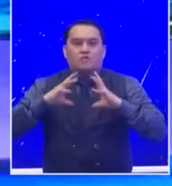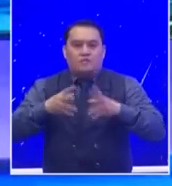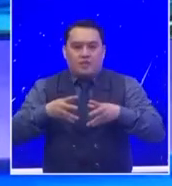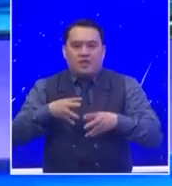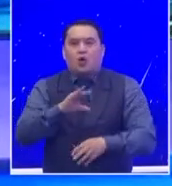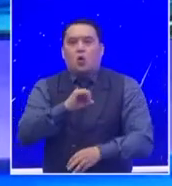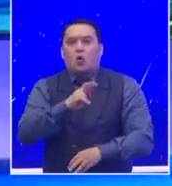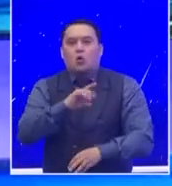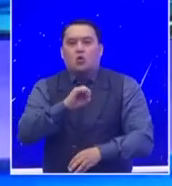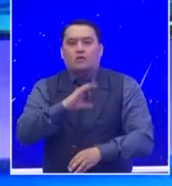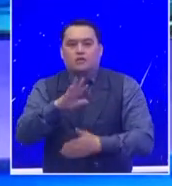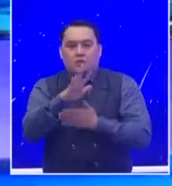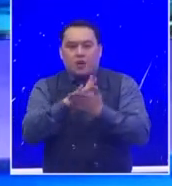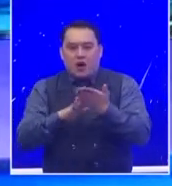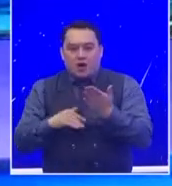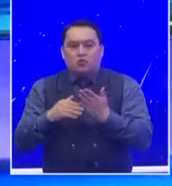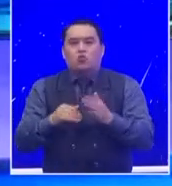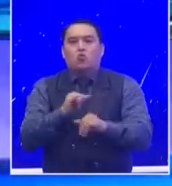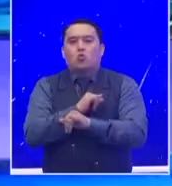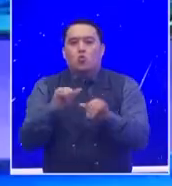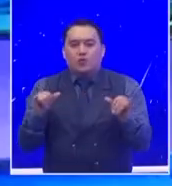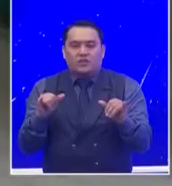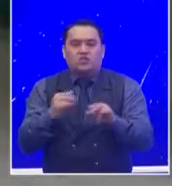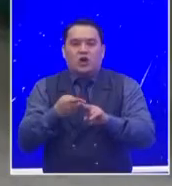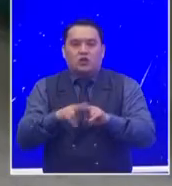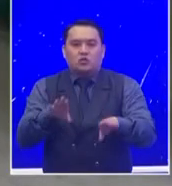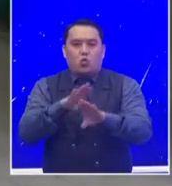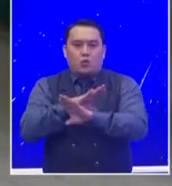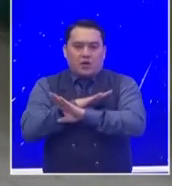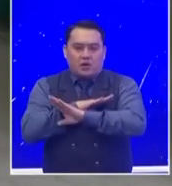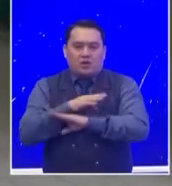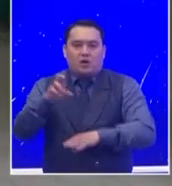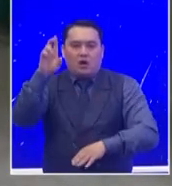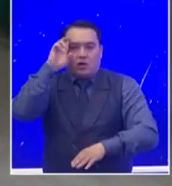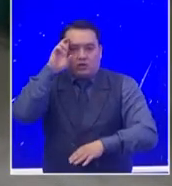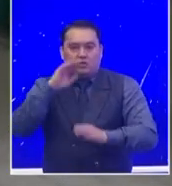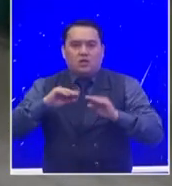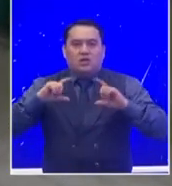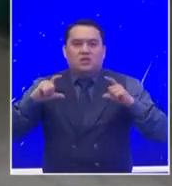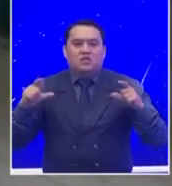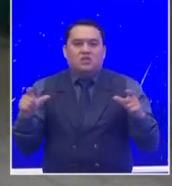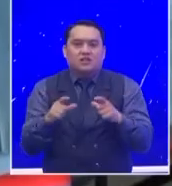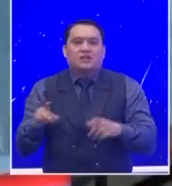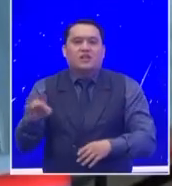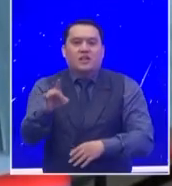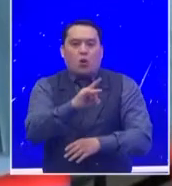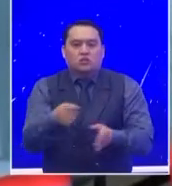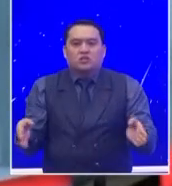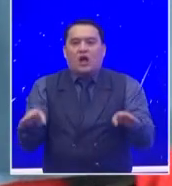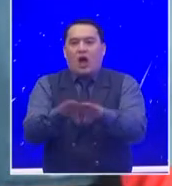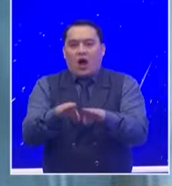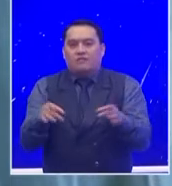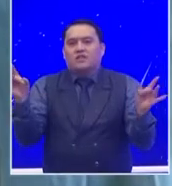мире. Коронавирус продолжает свое стремительное наступление и заставляет страны изолировать целые регионы и закрывать